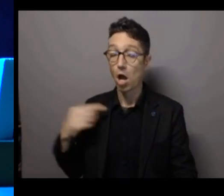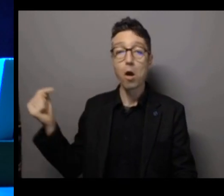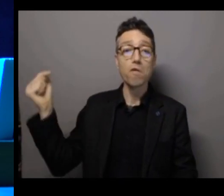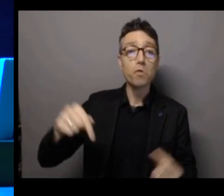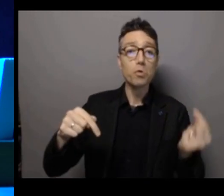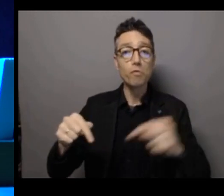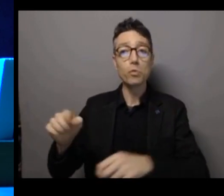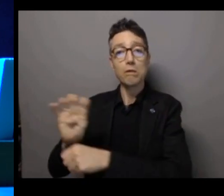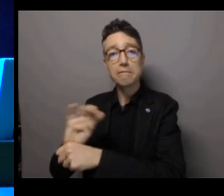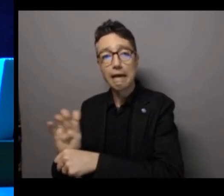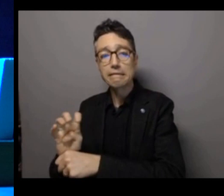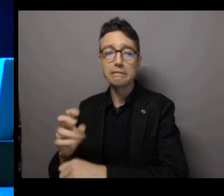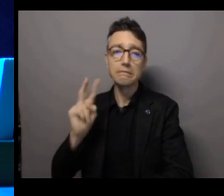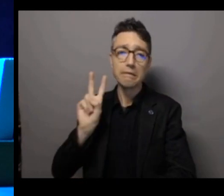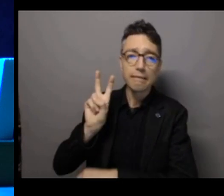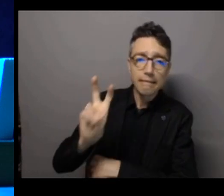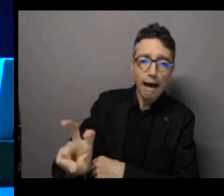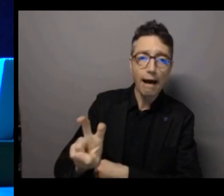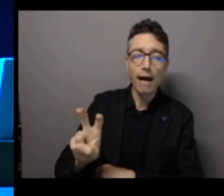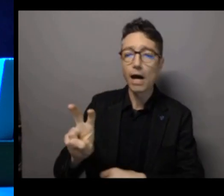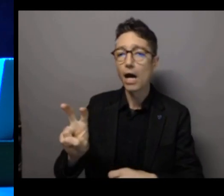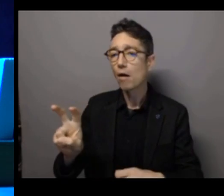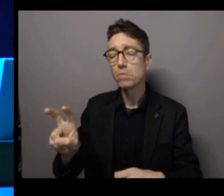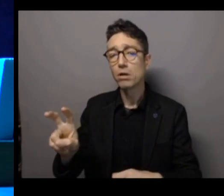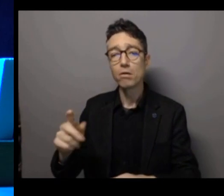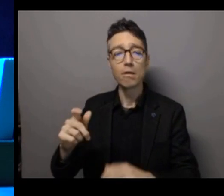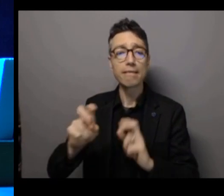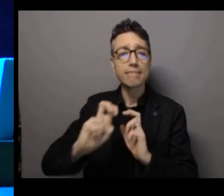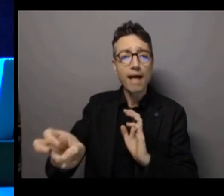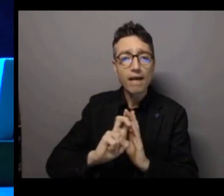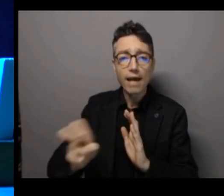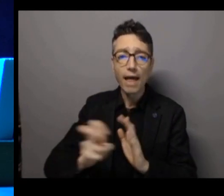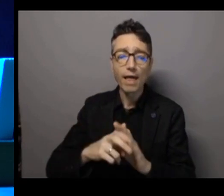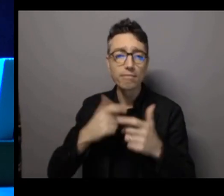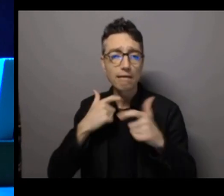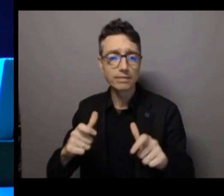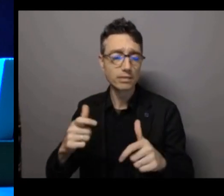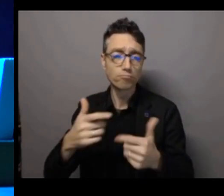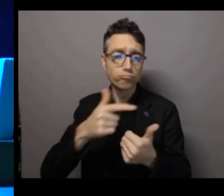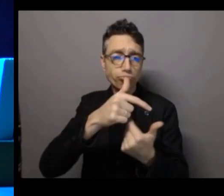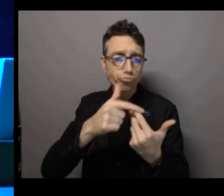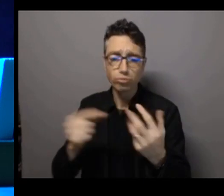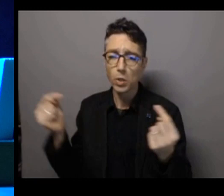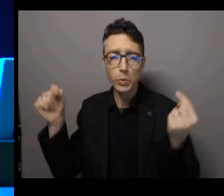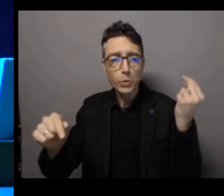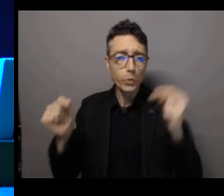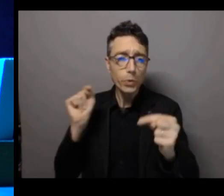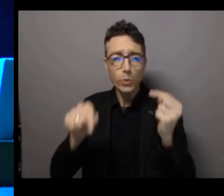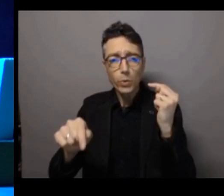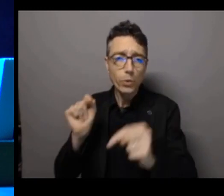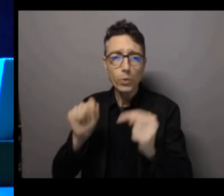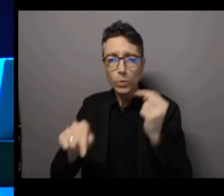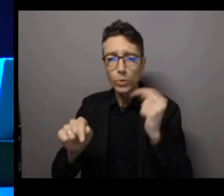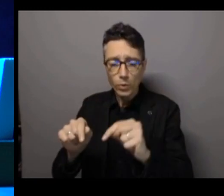taxi, accessibles ou en navette, et spécialement affrétés par Île-de-France Mobilité. Et toutes les parties prenantes étaient